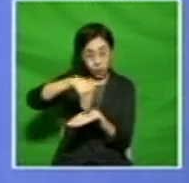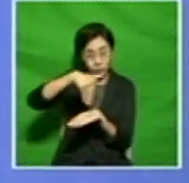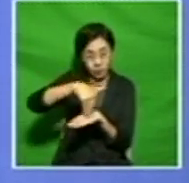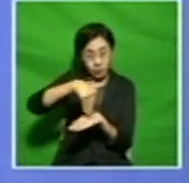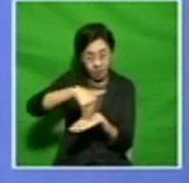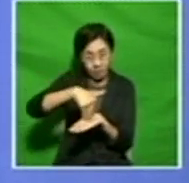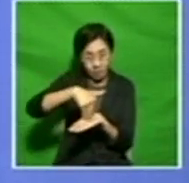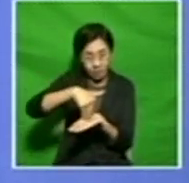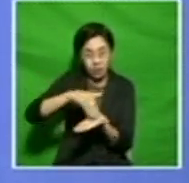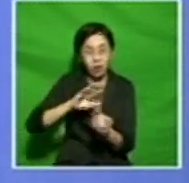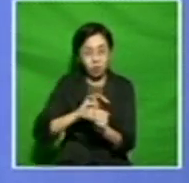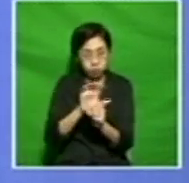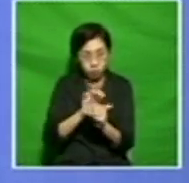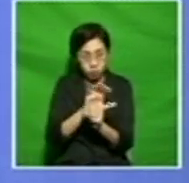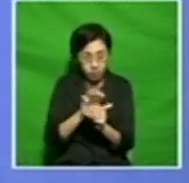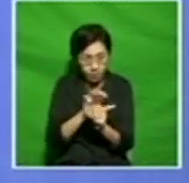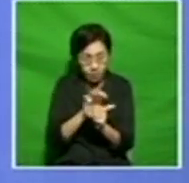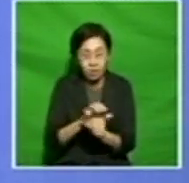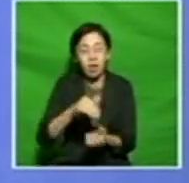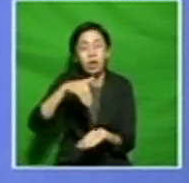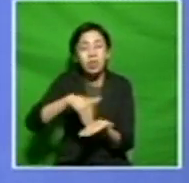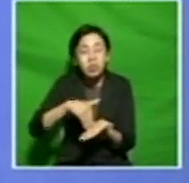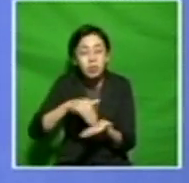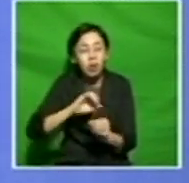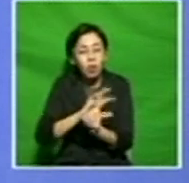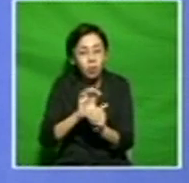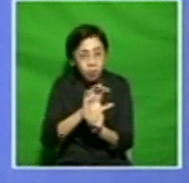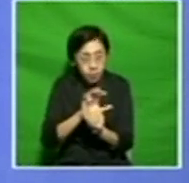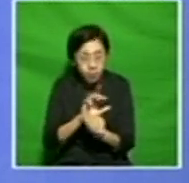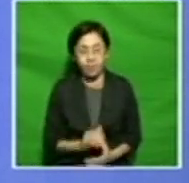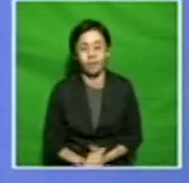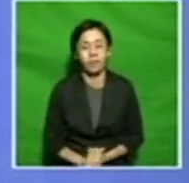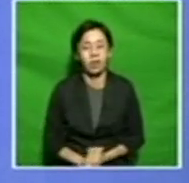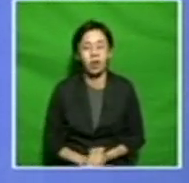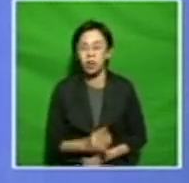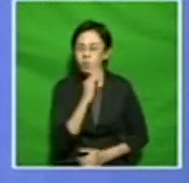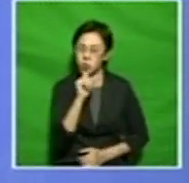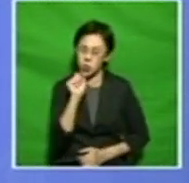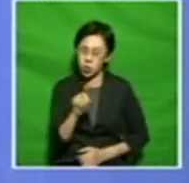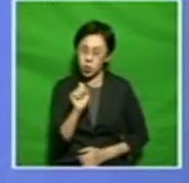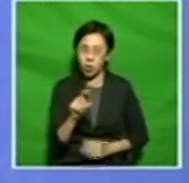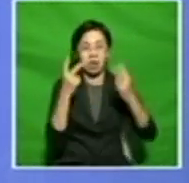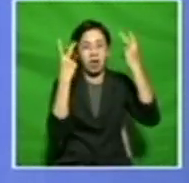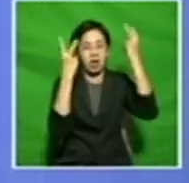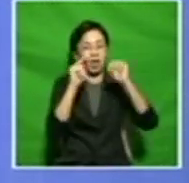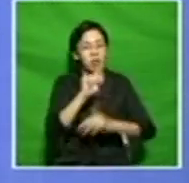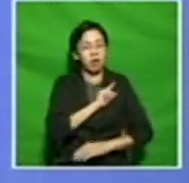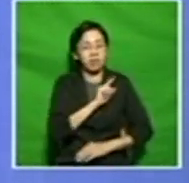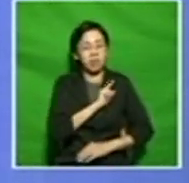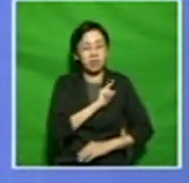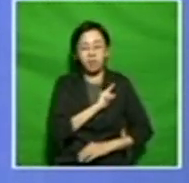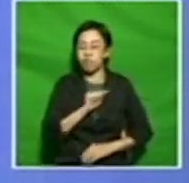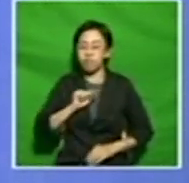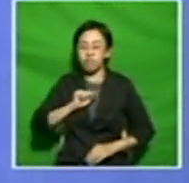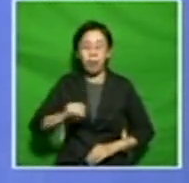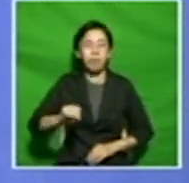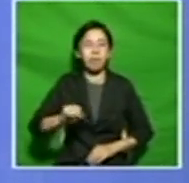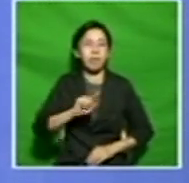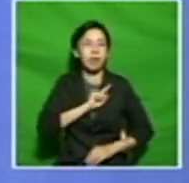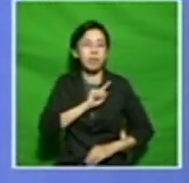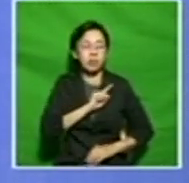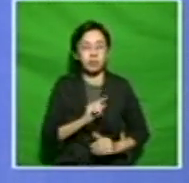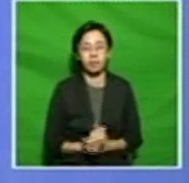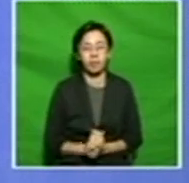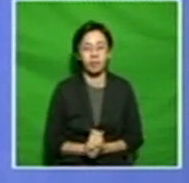การณ์โควิดนั้นได้กำหนดไว้ว่าในกรณีจำเป็นเร่งด่วนนายกรัฐมนตรีอาจจะพิจารณาสั่งการไปในน